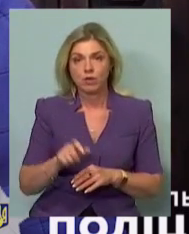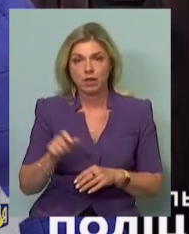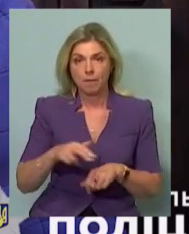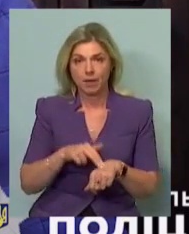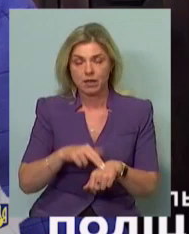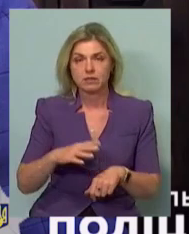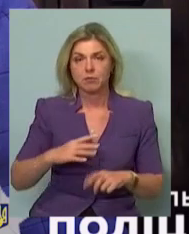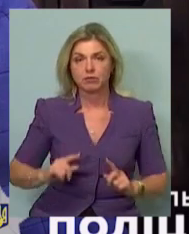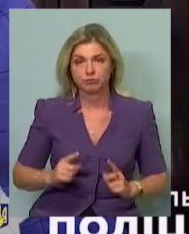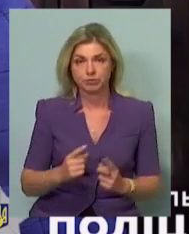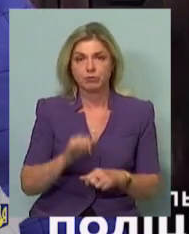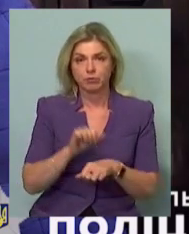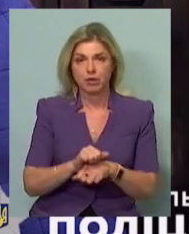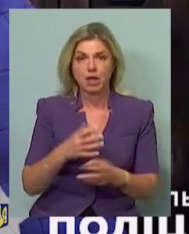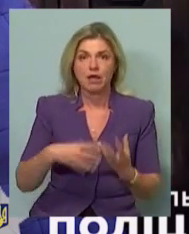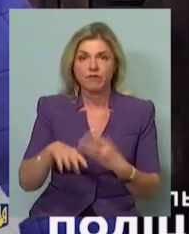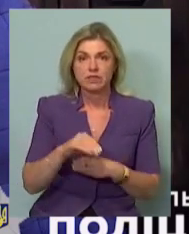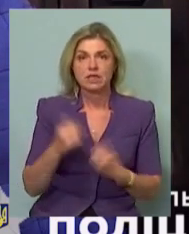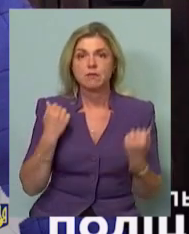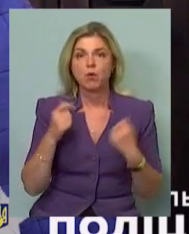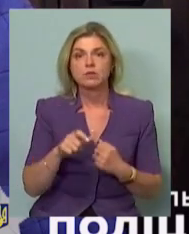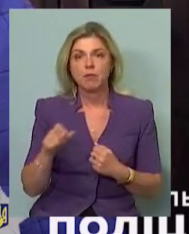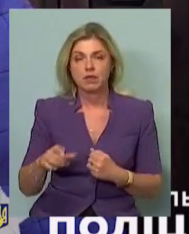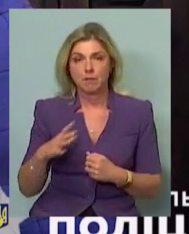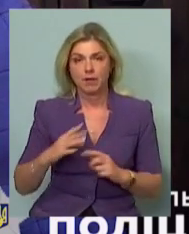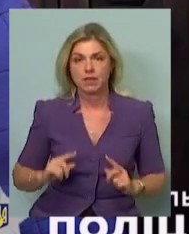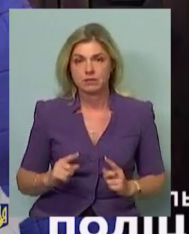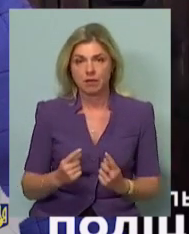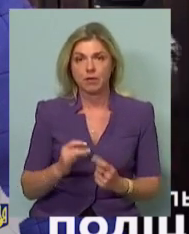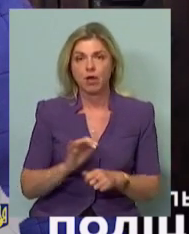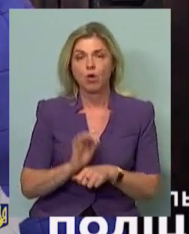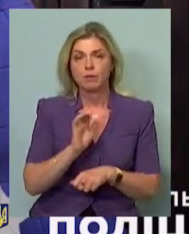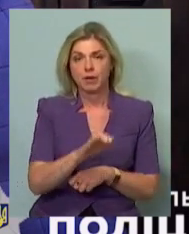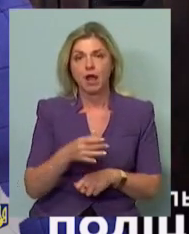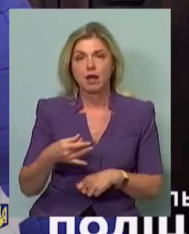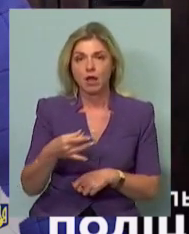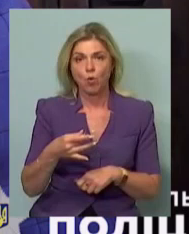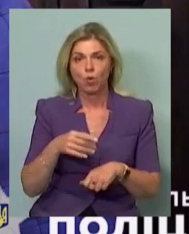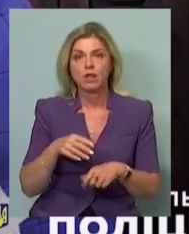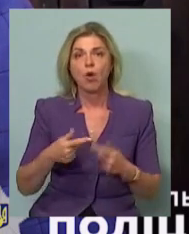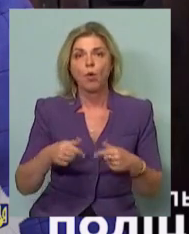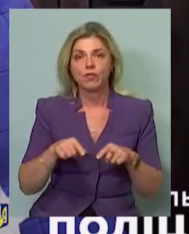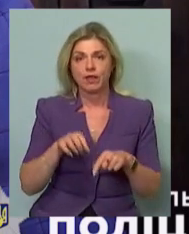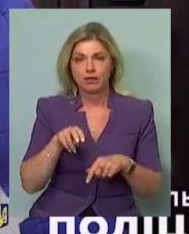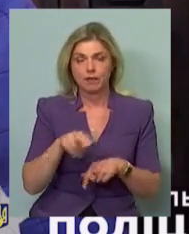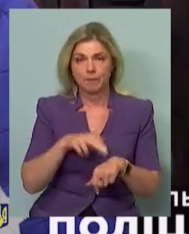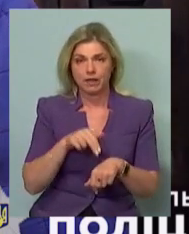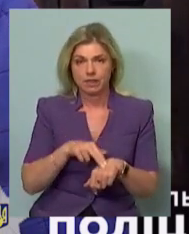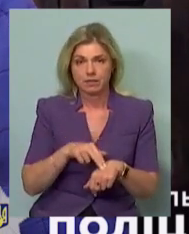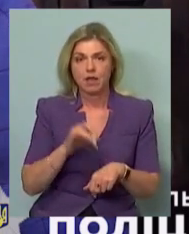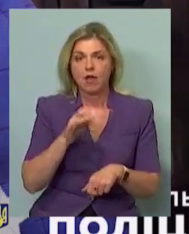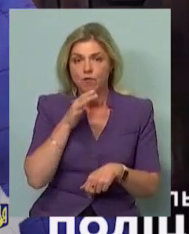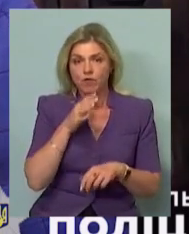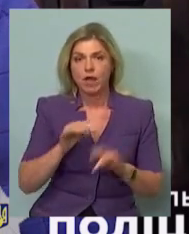припинені, всіх спортсменів було затримано та доставлено до райвідділку. В ході проведення огляду місця